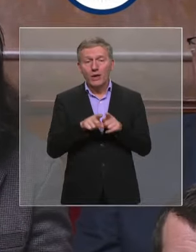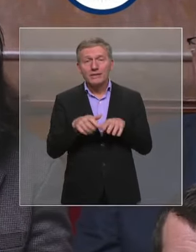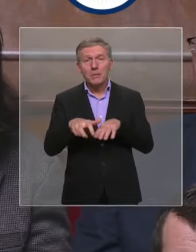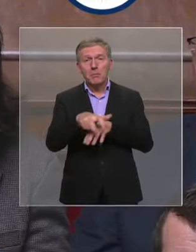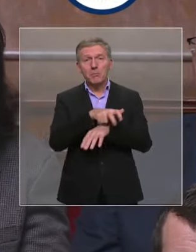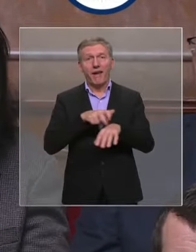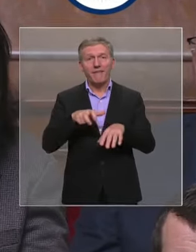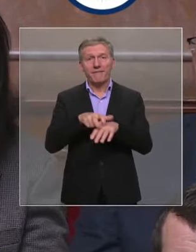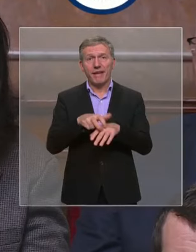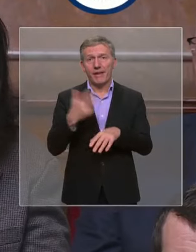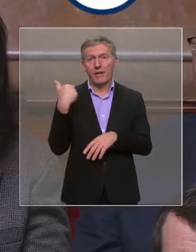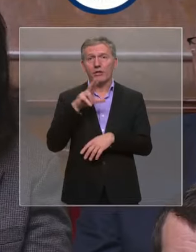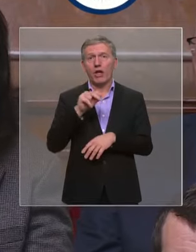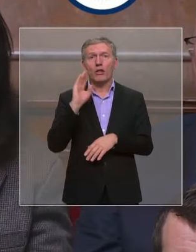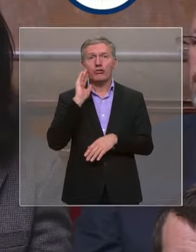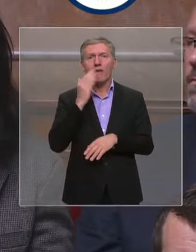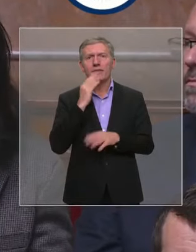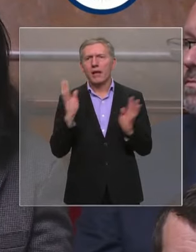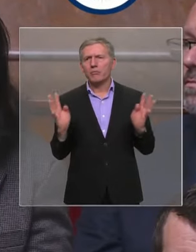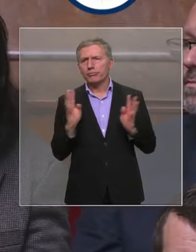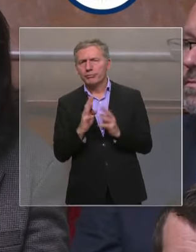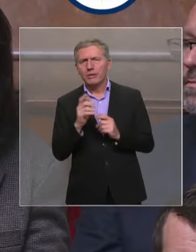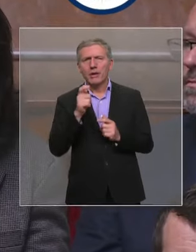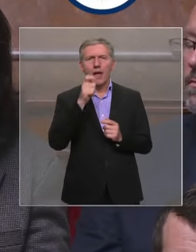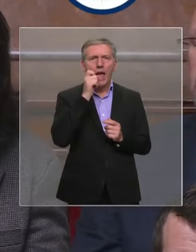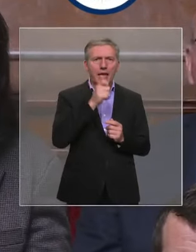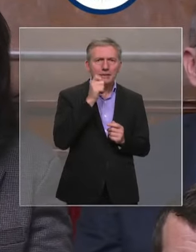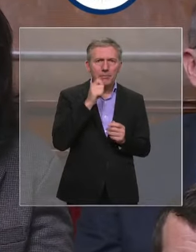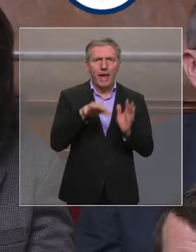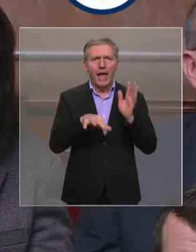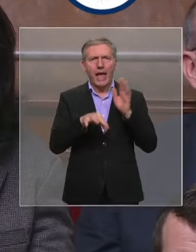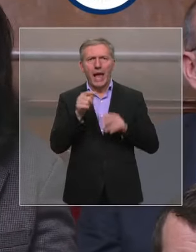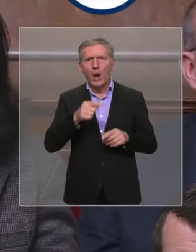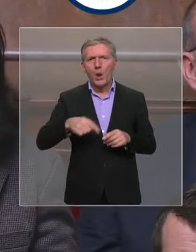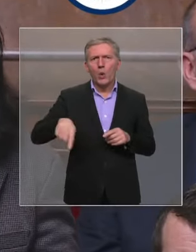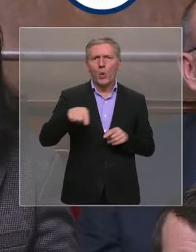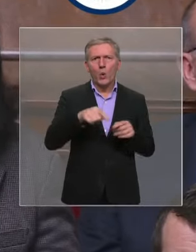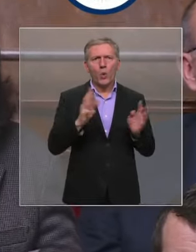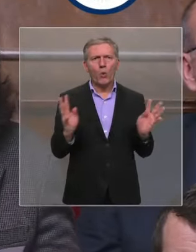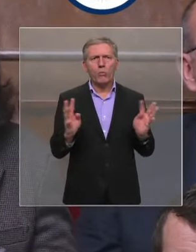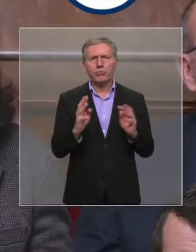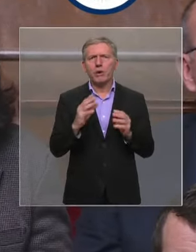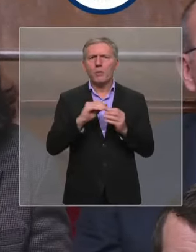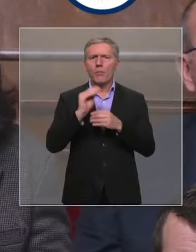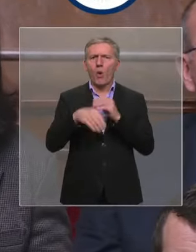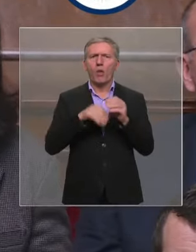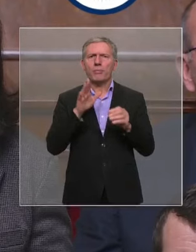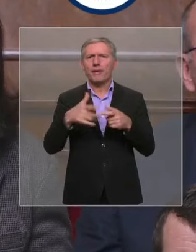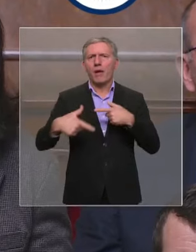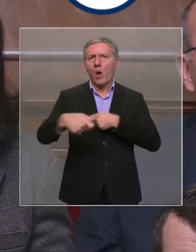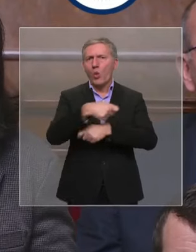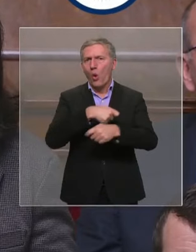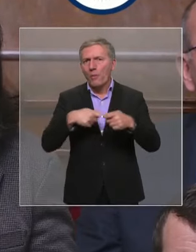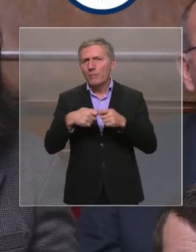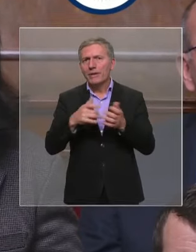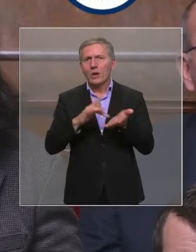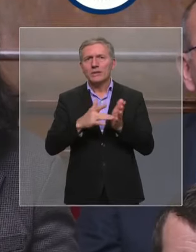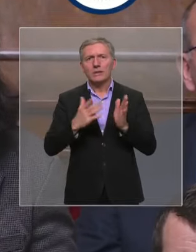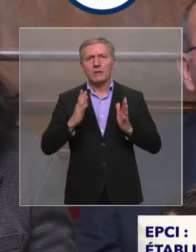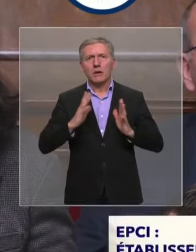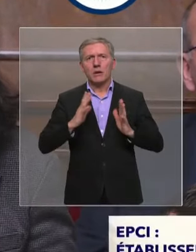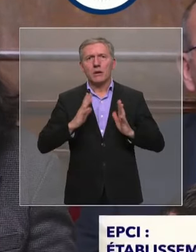30 janvier dernier les experts, les élus des différents EPCI, les représentants du monde économique et des membres de la